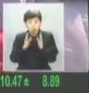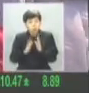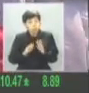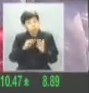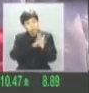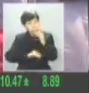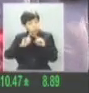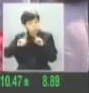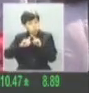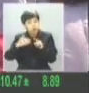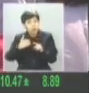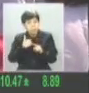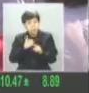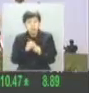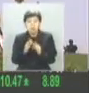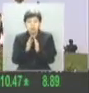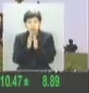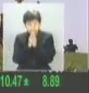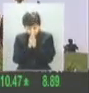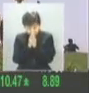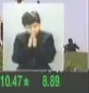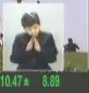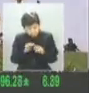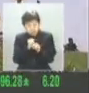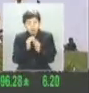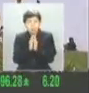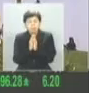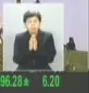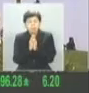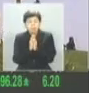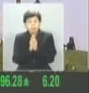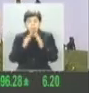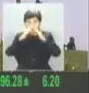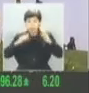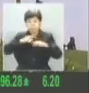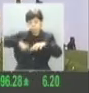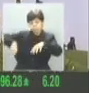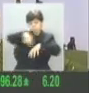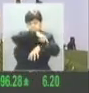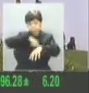โดยศิษยานุศิษย์ส่วนใหญ่นั้นนะคะได้ก้มกราบสรีระและสวดภาวนาบริเวณโดยรอบเมนเพื่อ